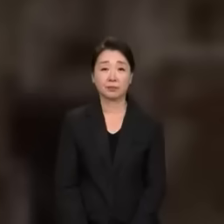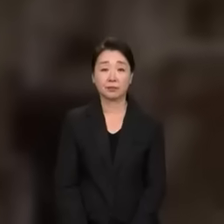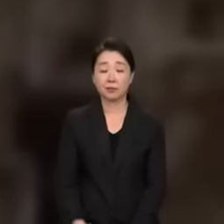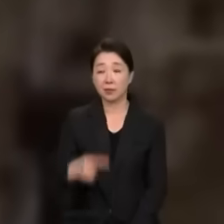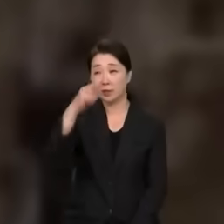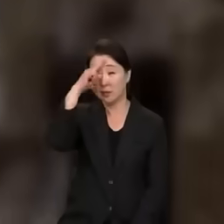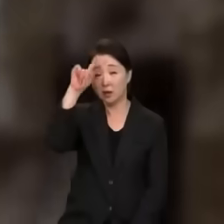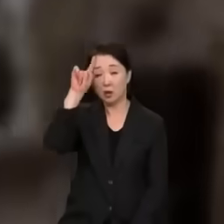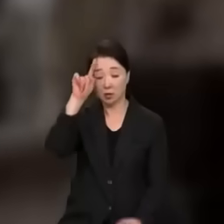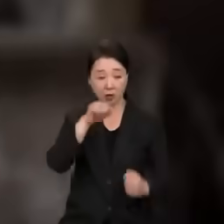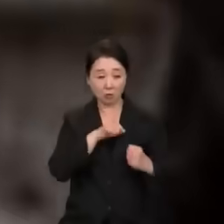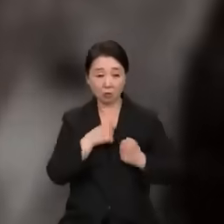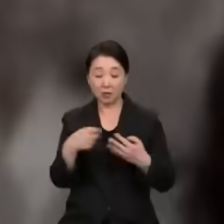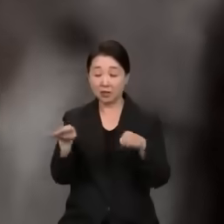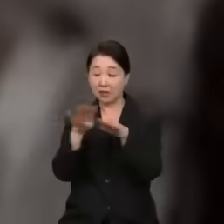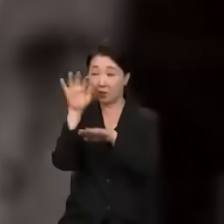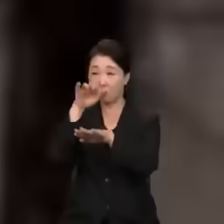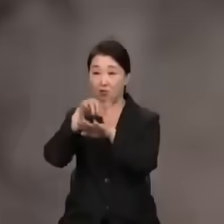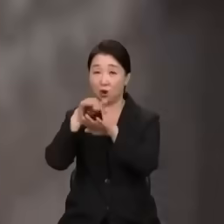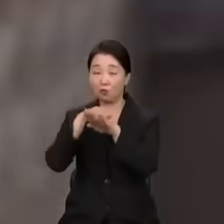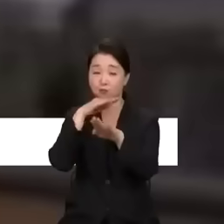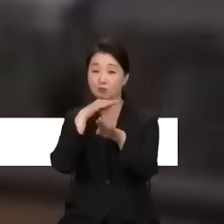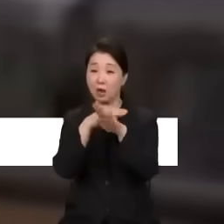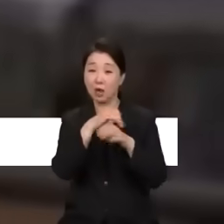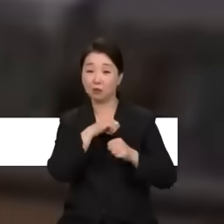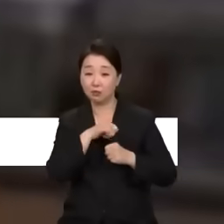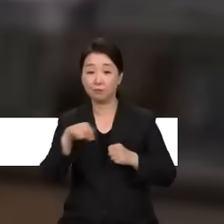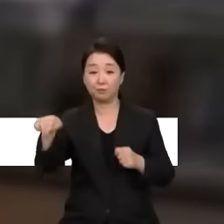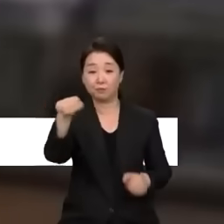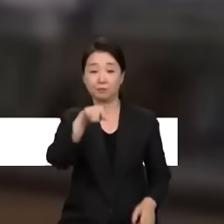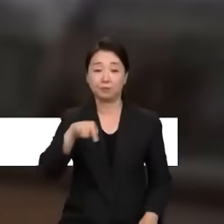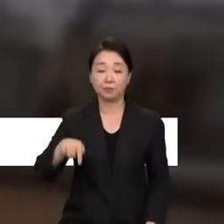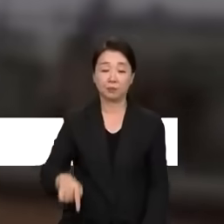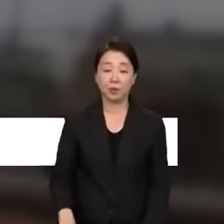러시아 군사시설에서 훈련 중이라는 북한군.